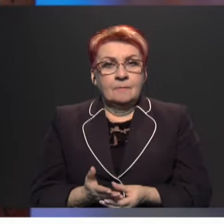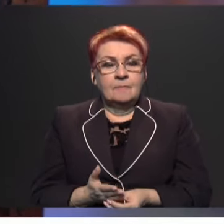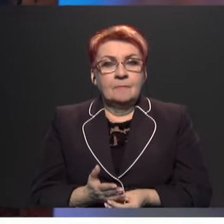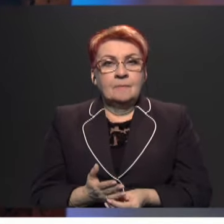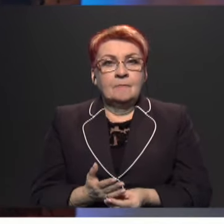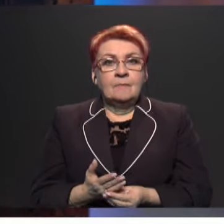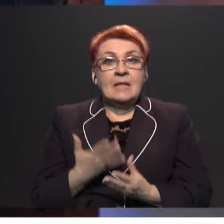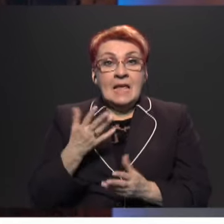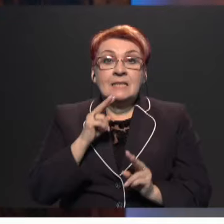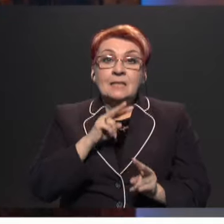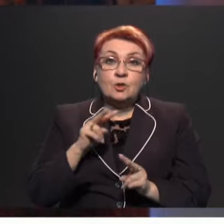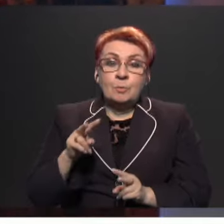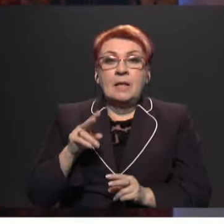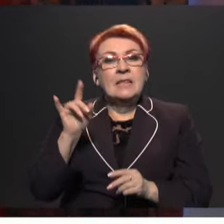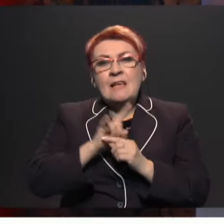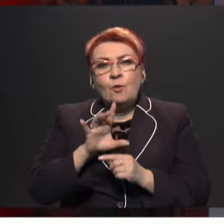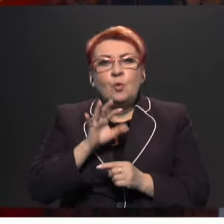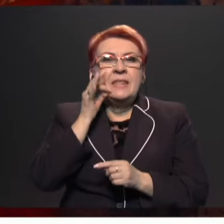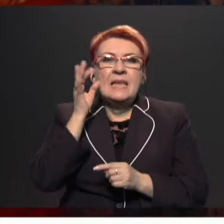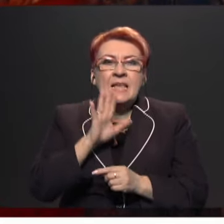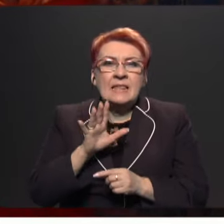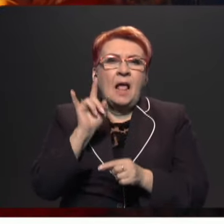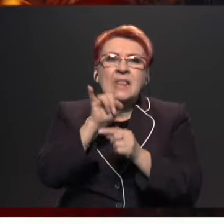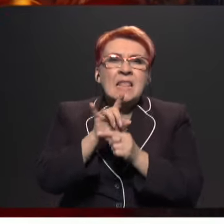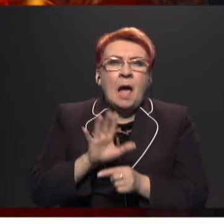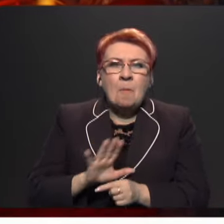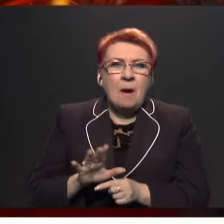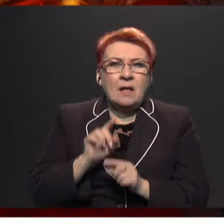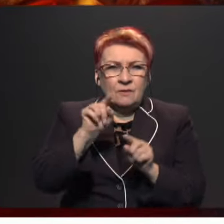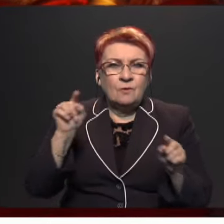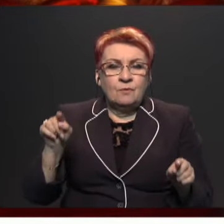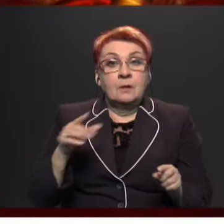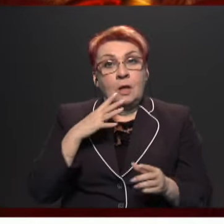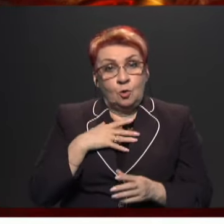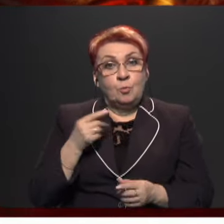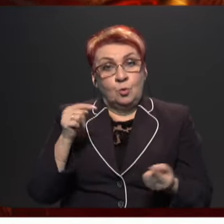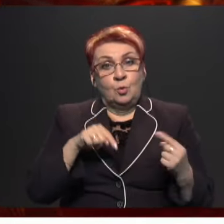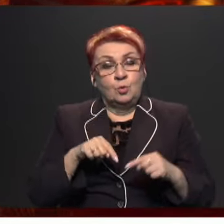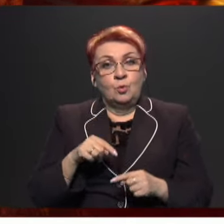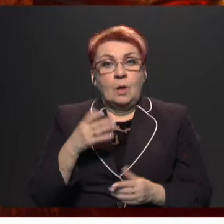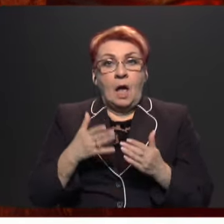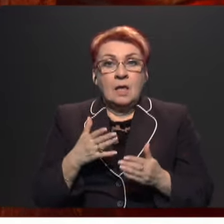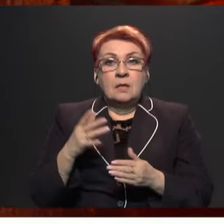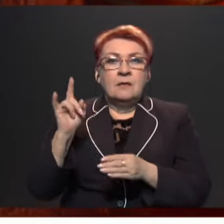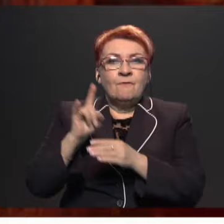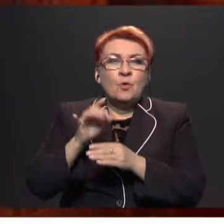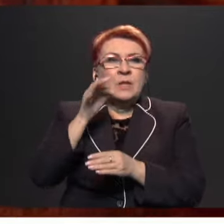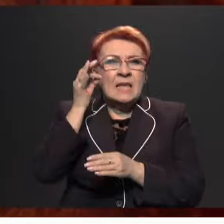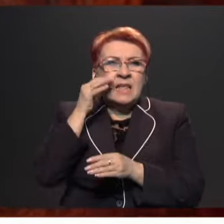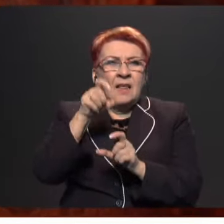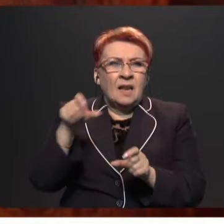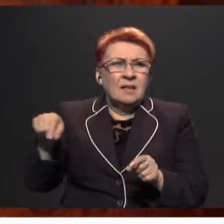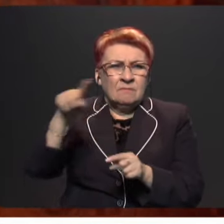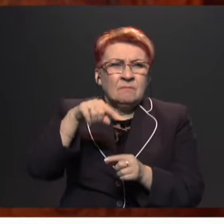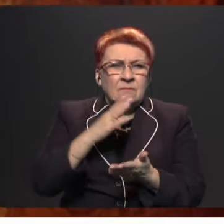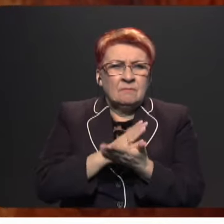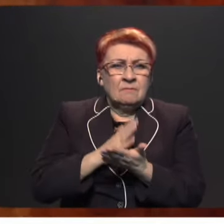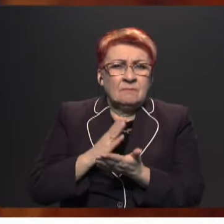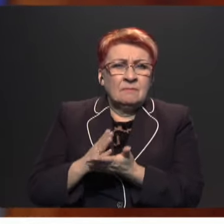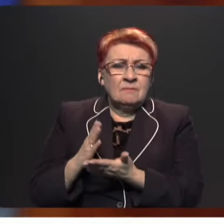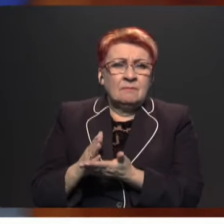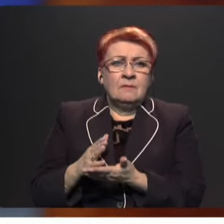соблюдают закон, не врут, не хитрят, не обманывают, то они любят друг друга. А если они врут, хитрят, придумывают, был там,